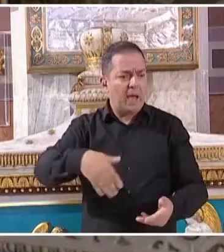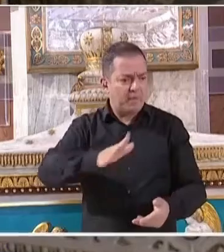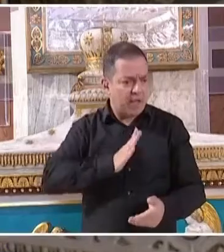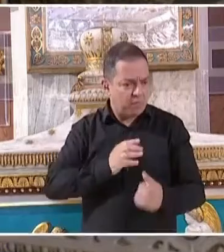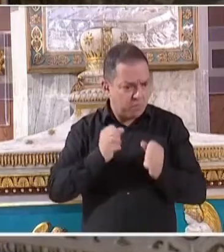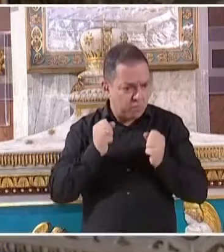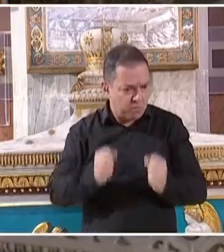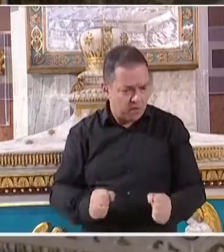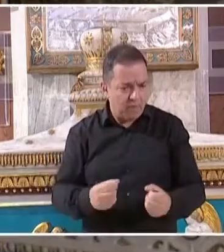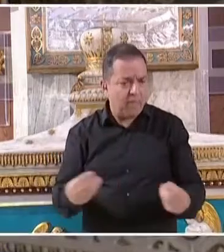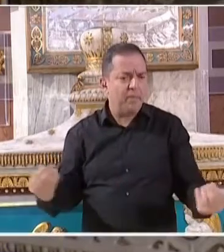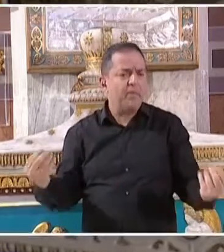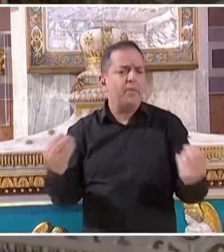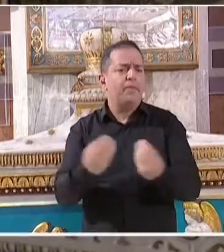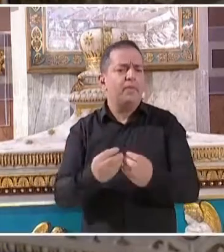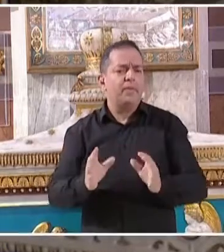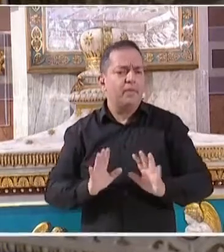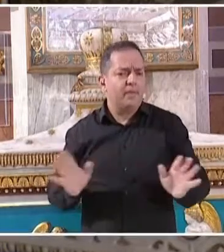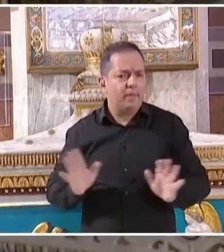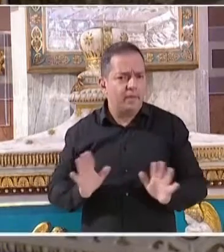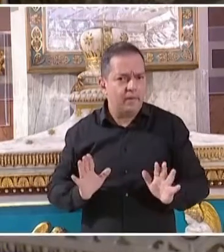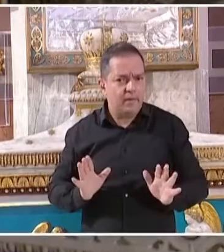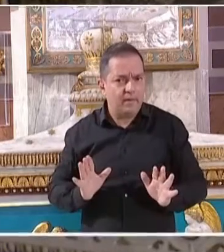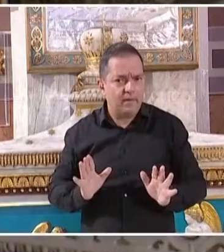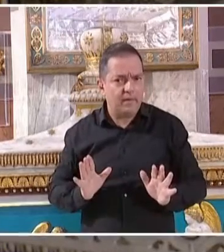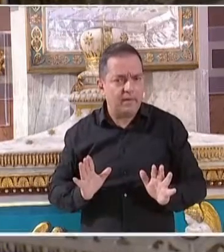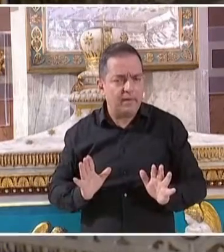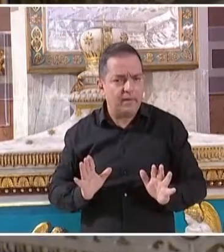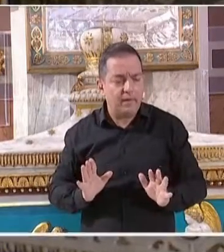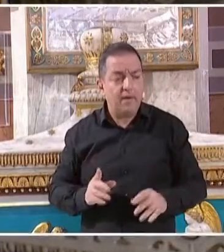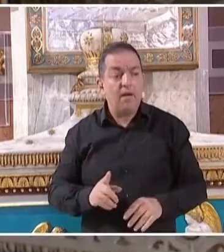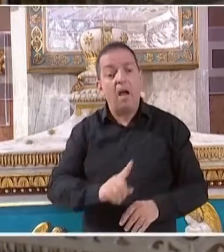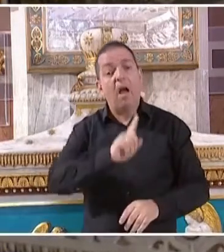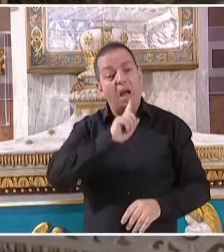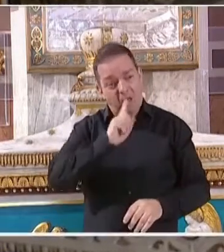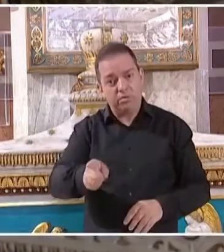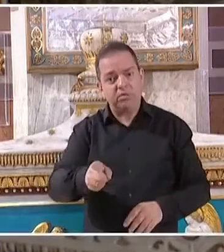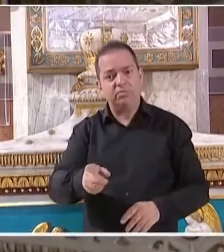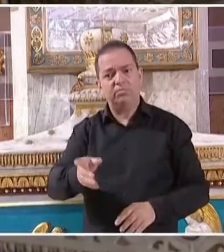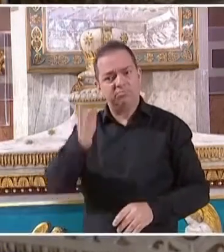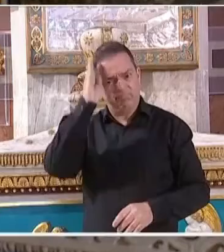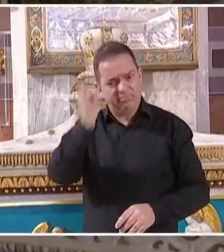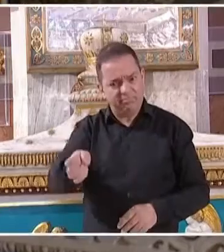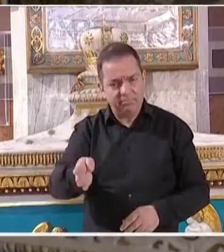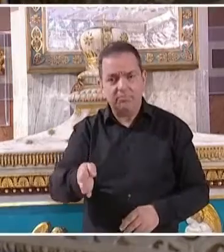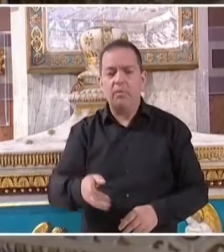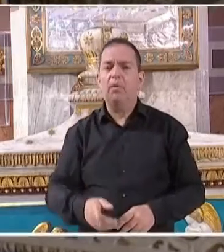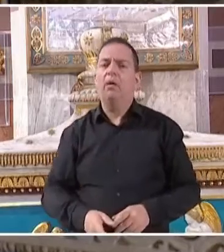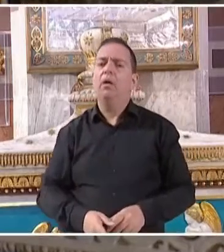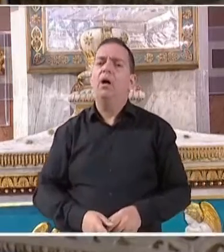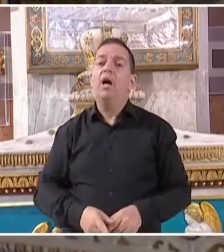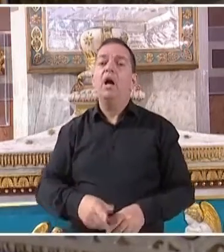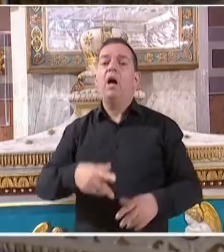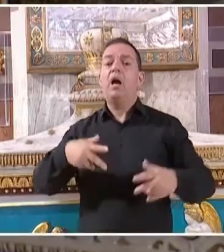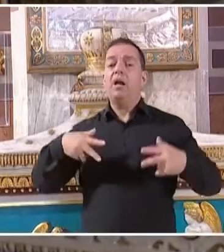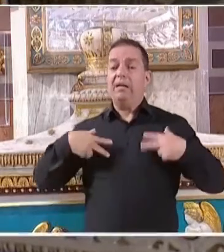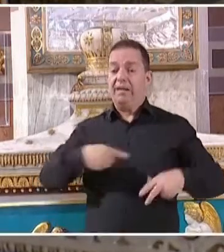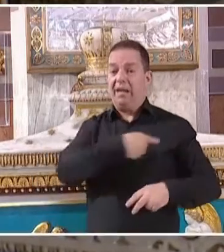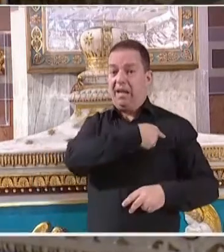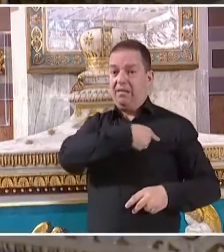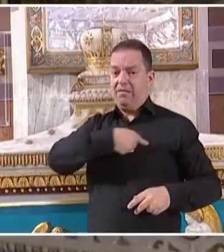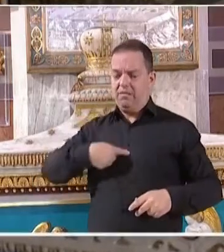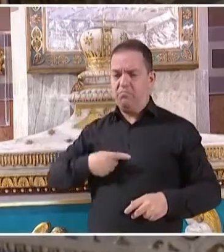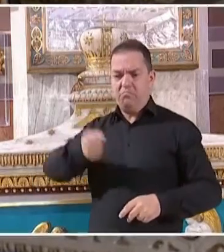κατοίκους και την καταδίκη τους σε σκληρούς ραβδισμούς